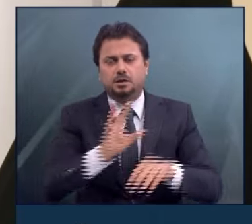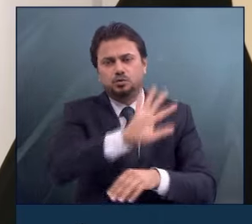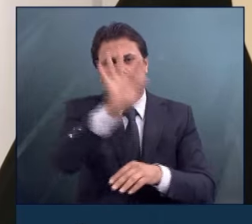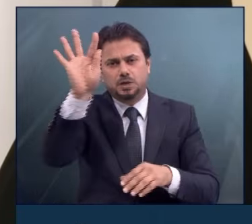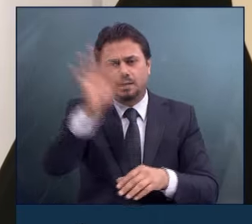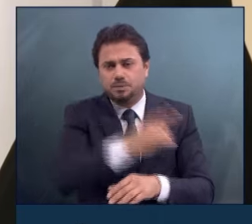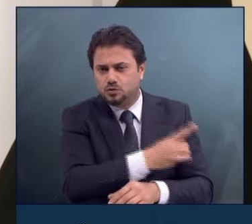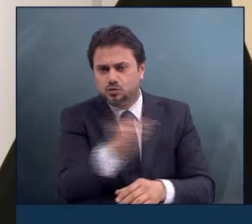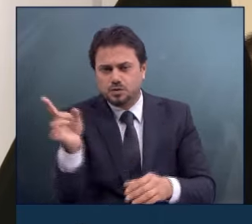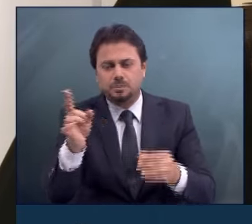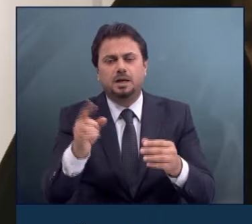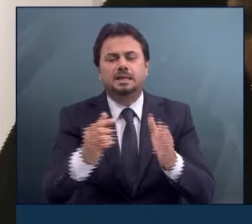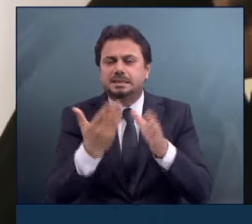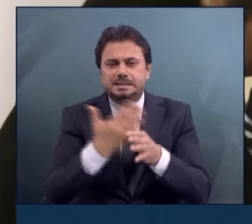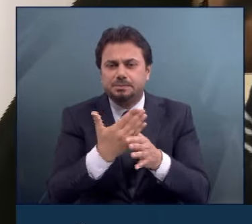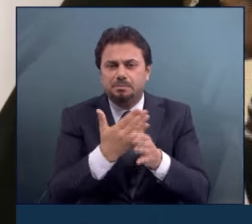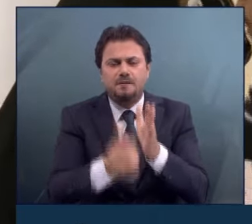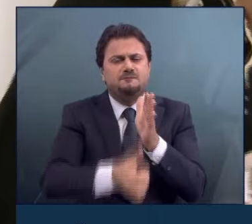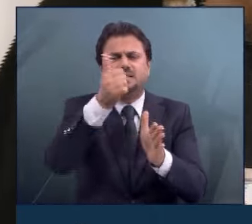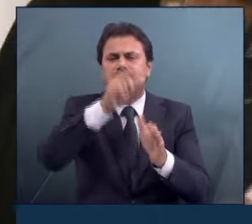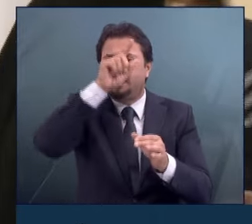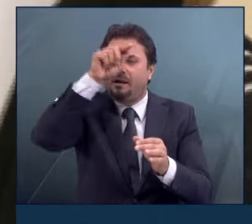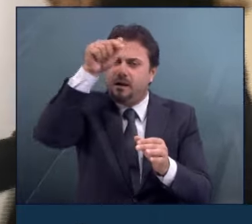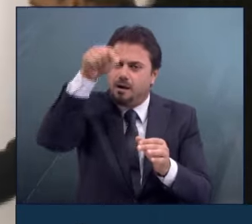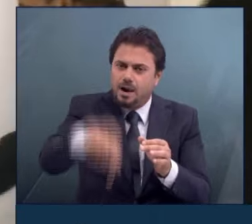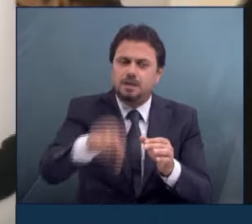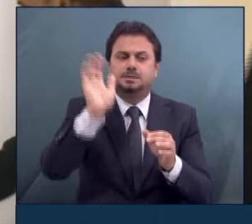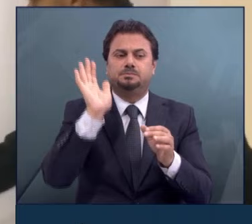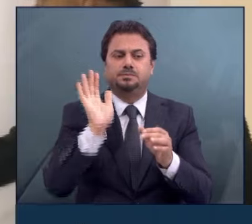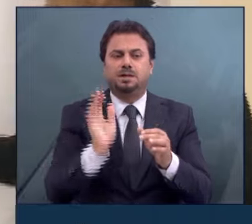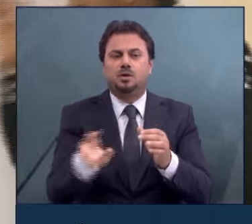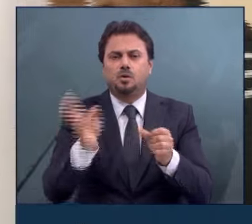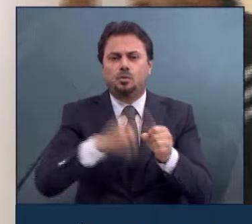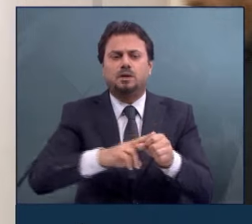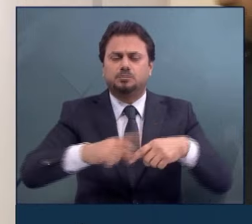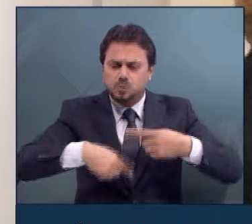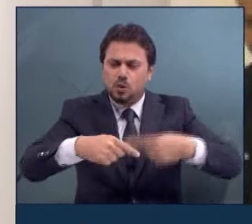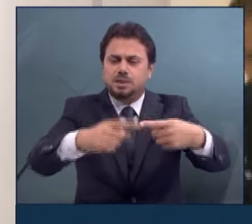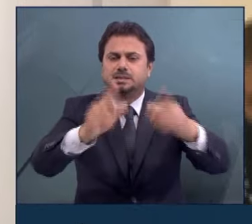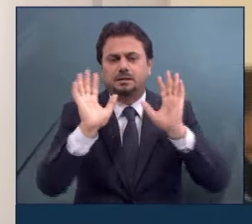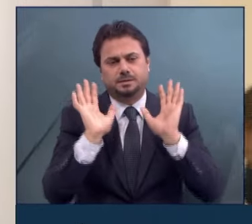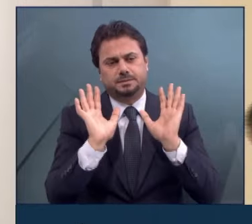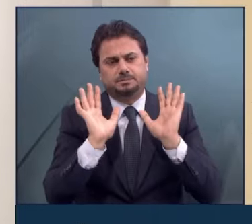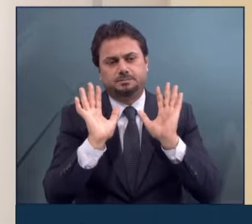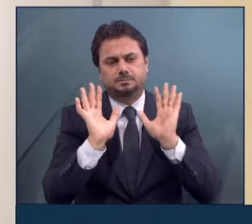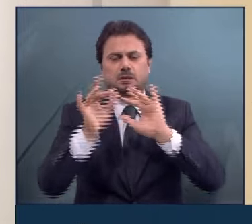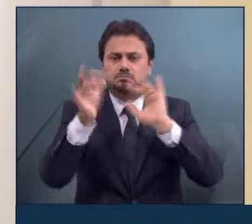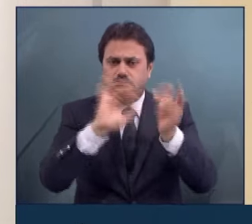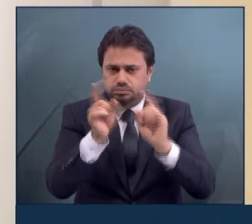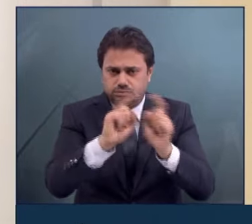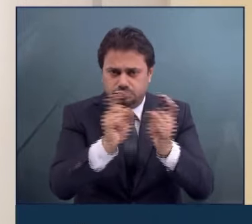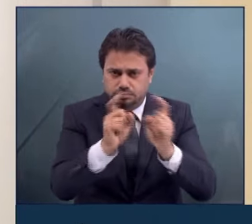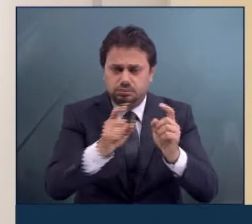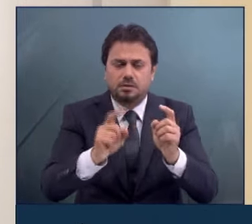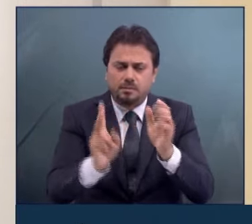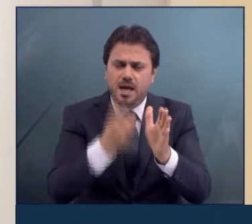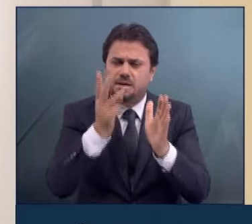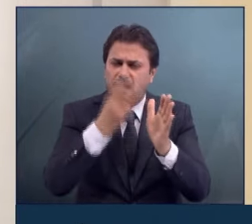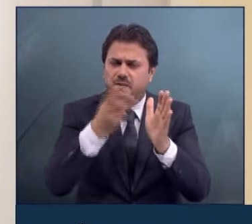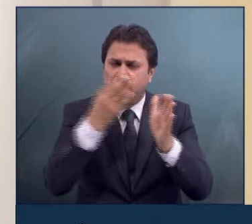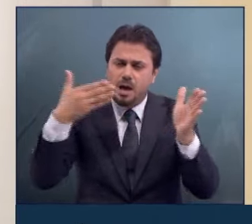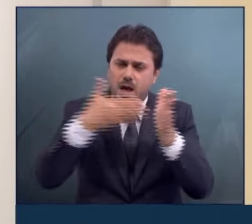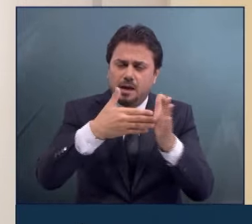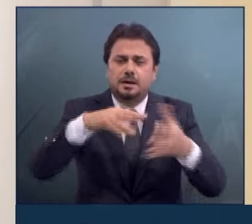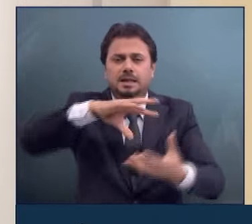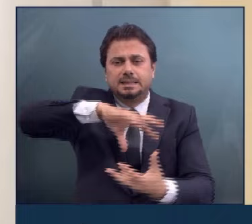ويكمل فرحته بفوزه القادم ويكمل مشواره بالبطوله ويحقق نتيجه النهائيه بفوزه بالبطوله،